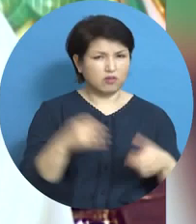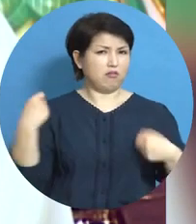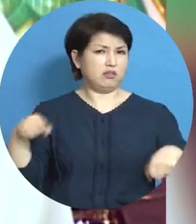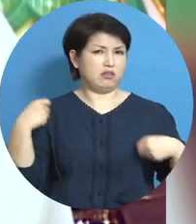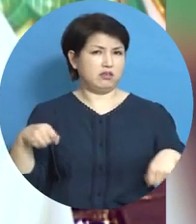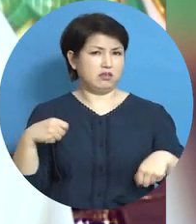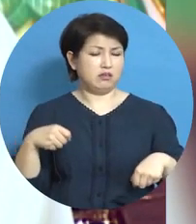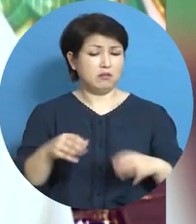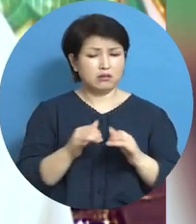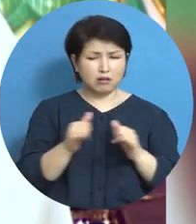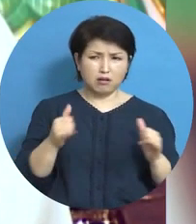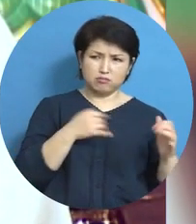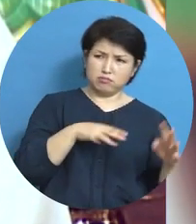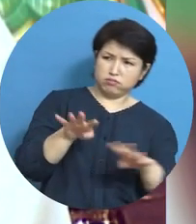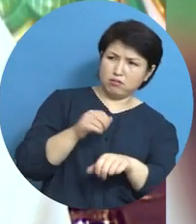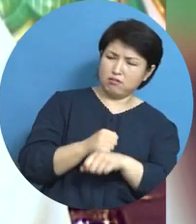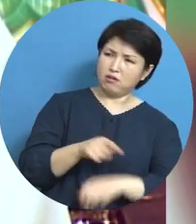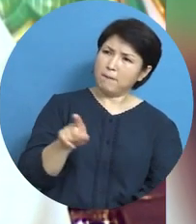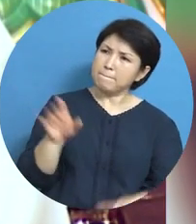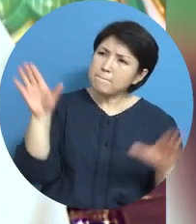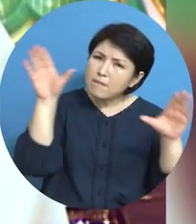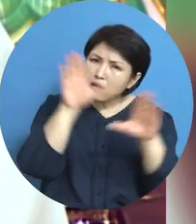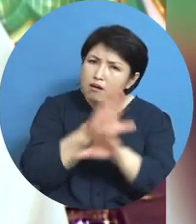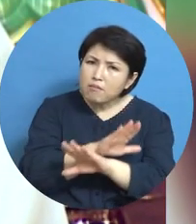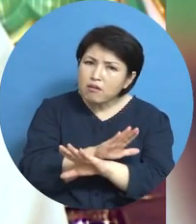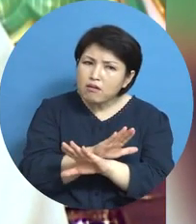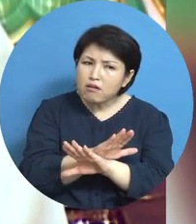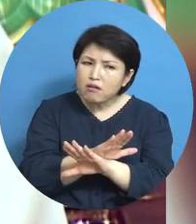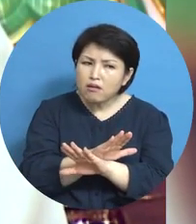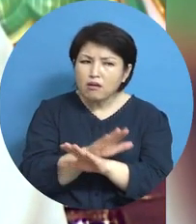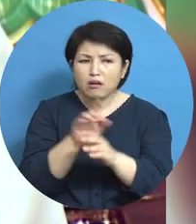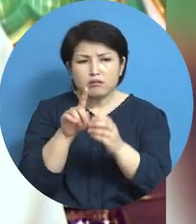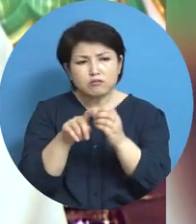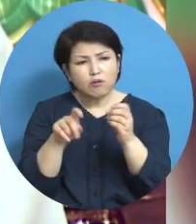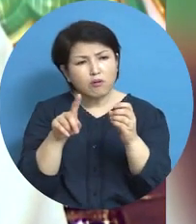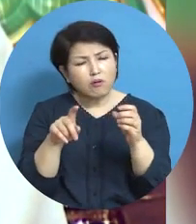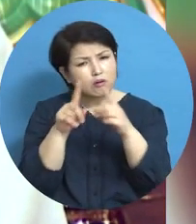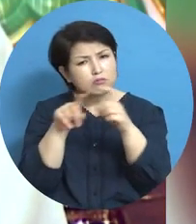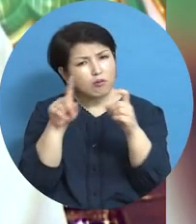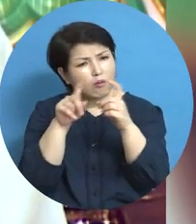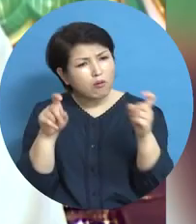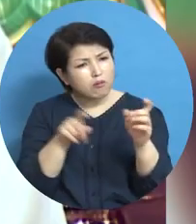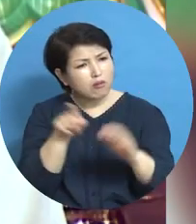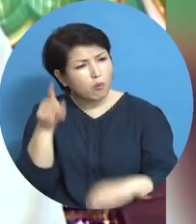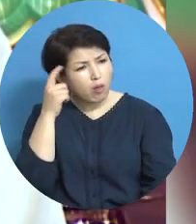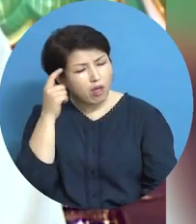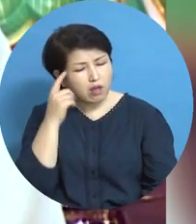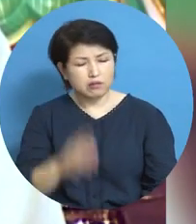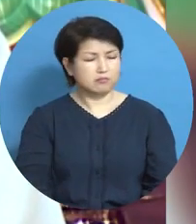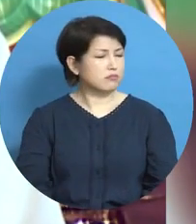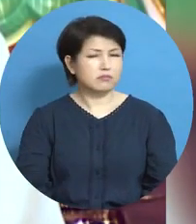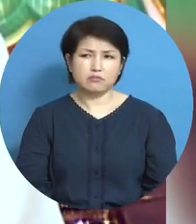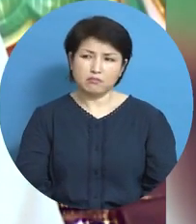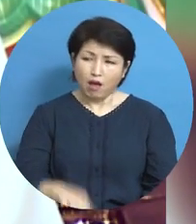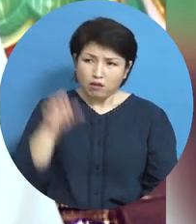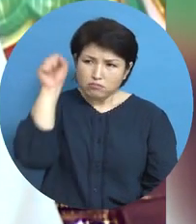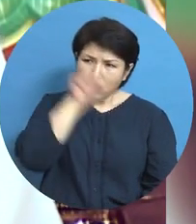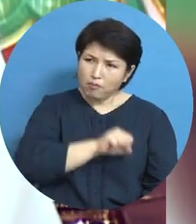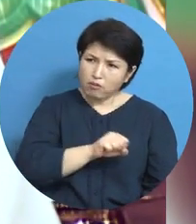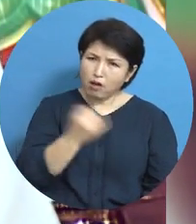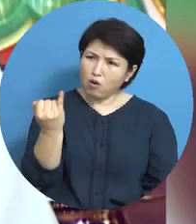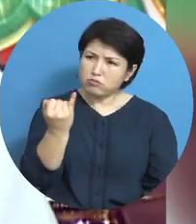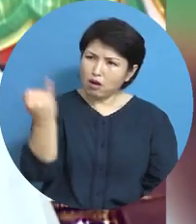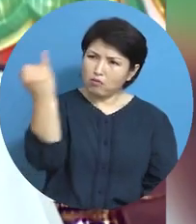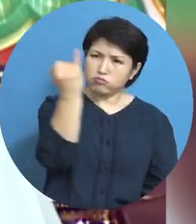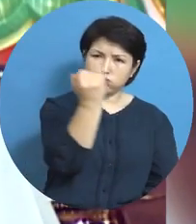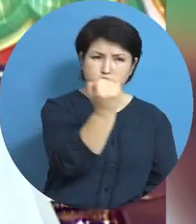이 밤에 저 여자가 왜저 숲으로 가나? 이 꼭두 새벽에 웬저 정사에서 저 여자가